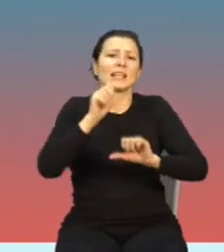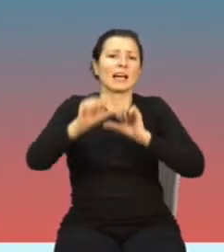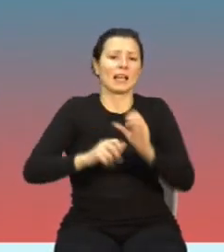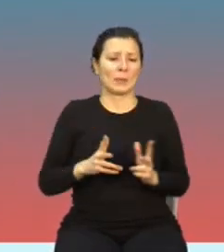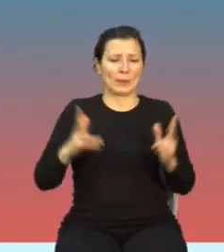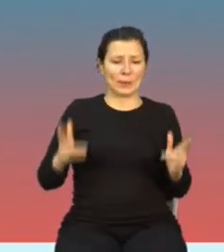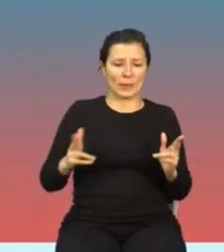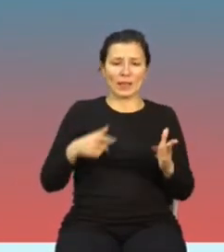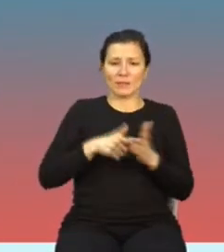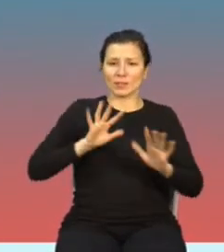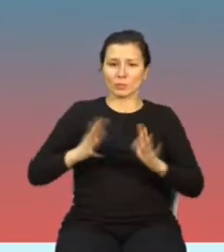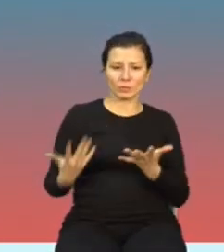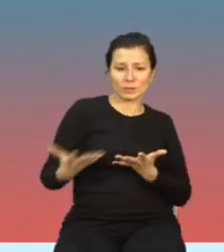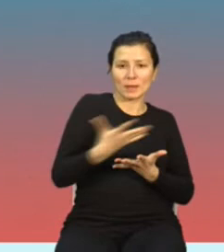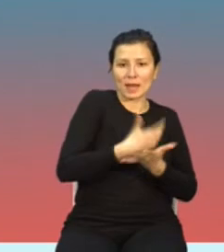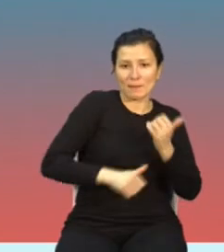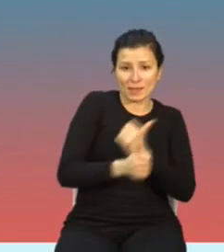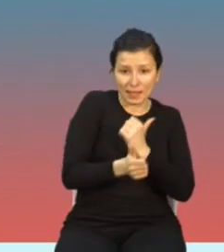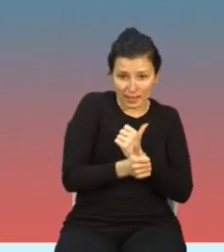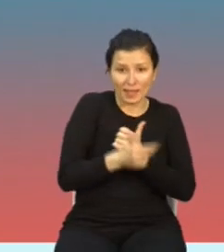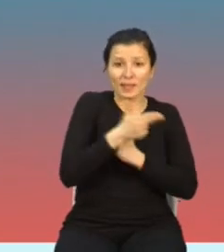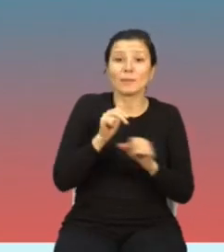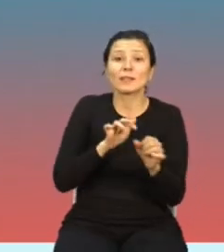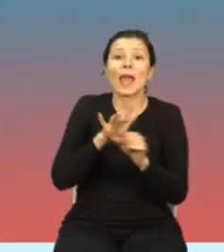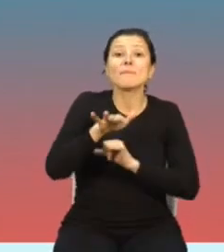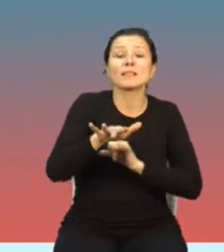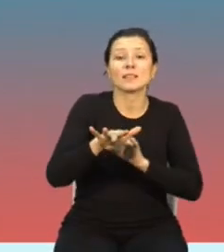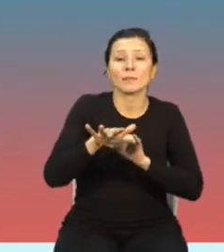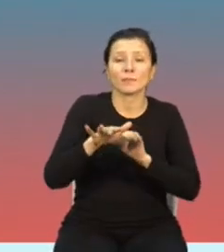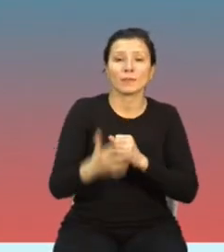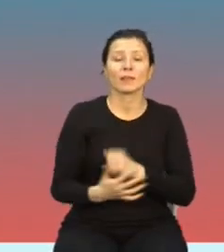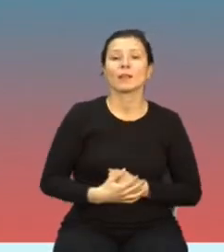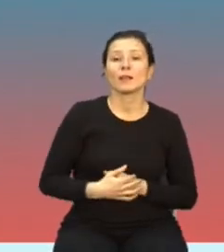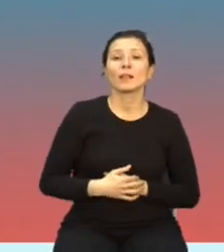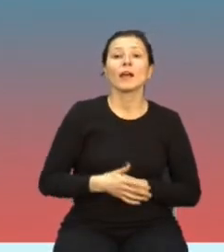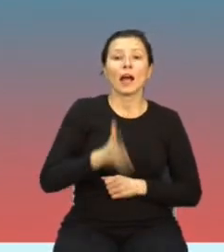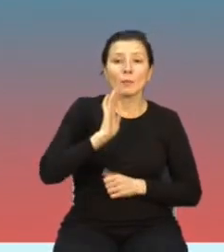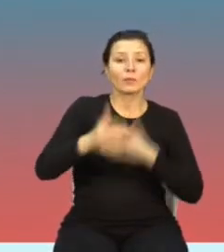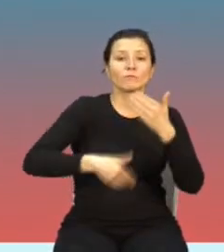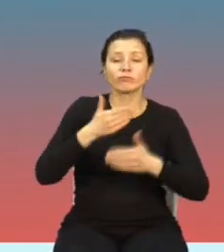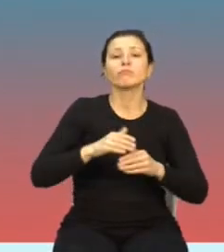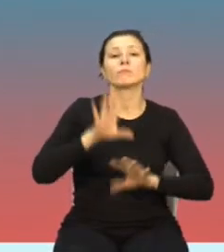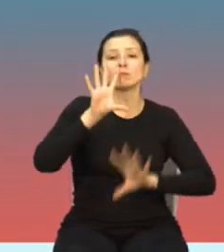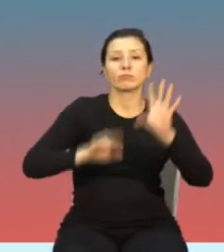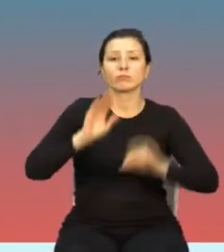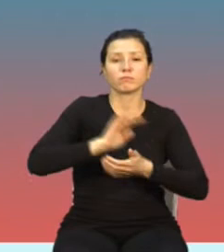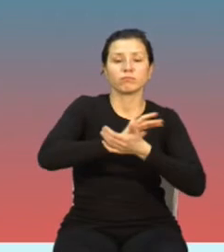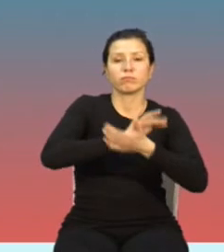zbieraliśmy dane na temat emisji. Po kilku latach opublikowaliśmy sprawozdanie. Pierwsze sprawozdanie pojawiło się w roku